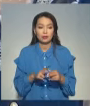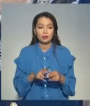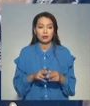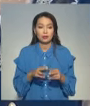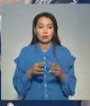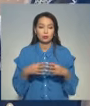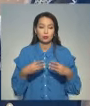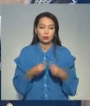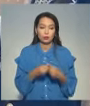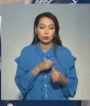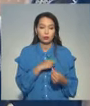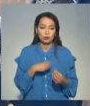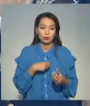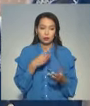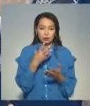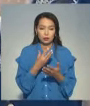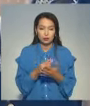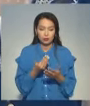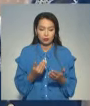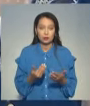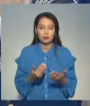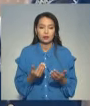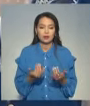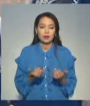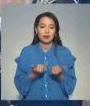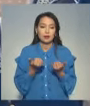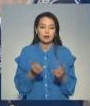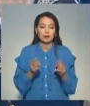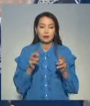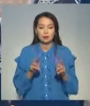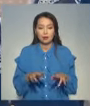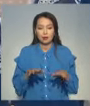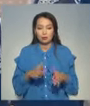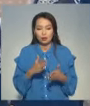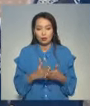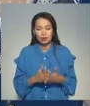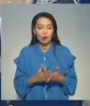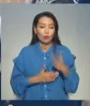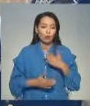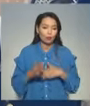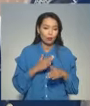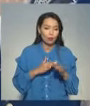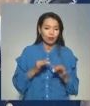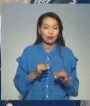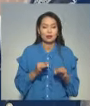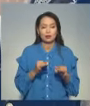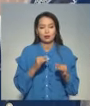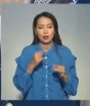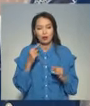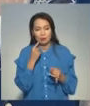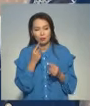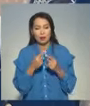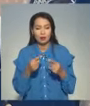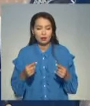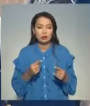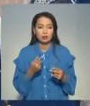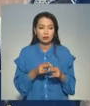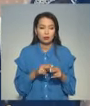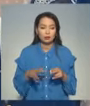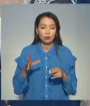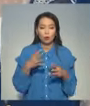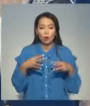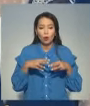ол өзінің ішінде лайықты заңы болады, оның қуанышы, қайғысы, қиыншылығы болады. Соның барлығын ортадан шеше